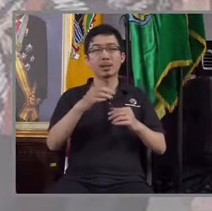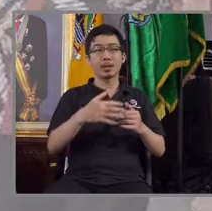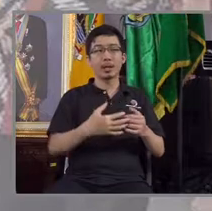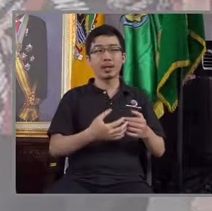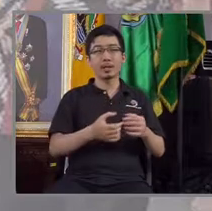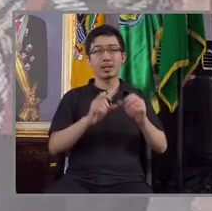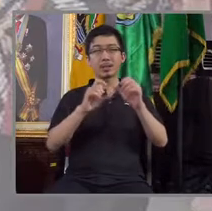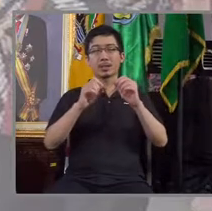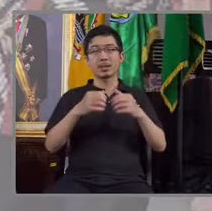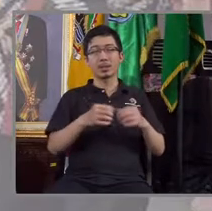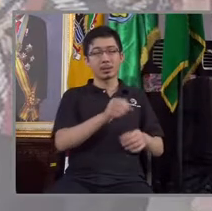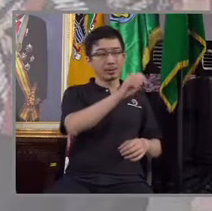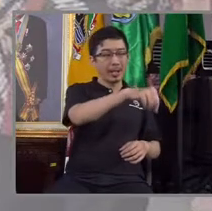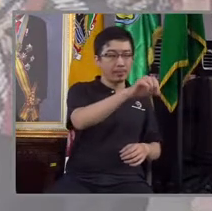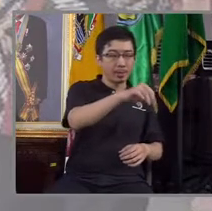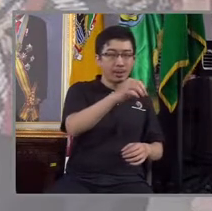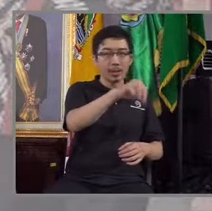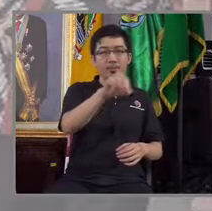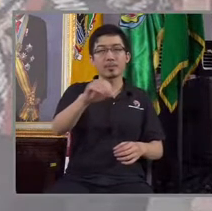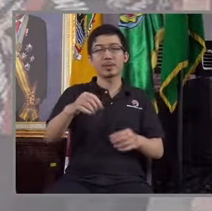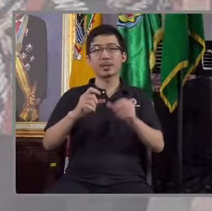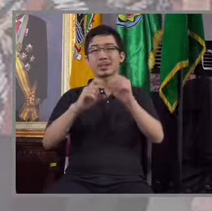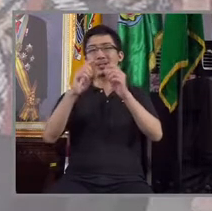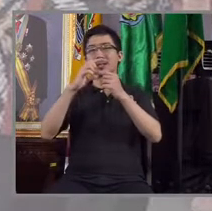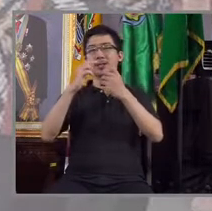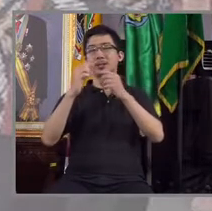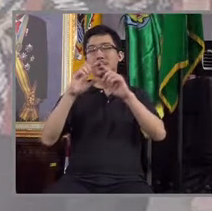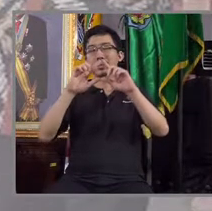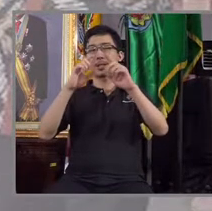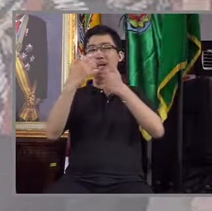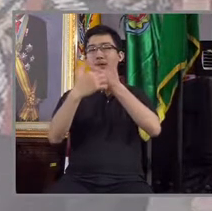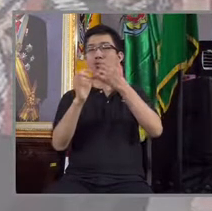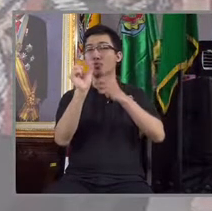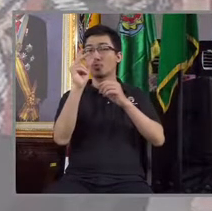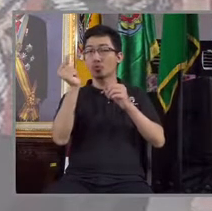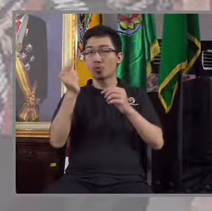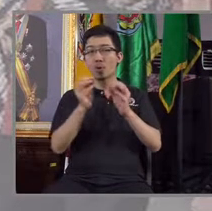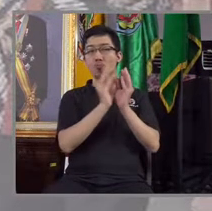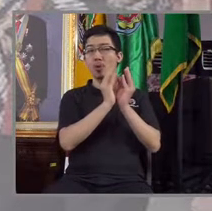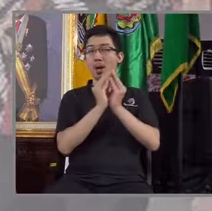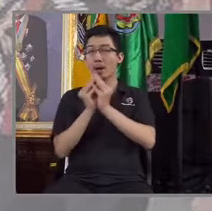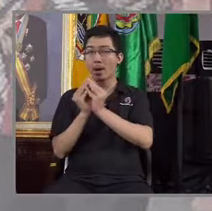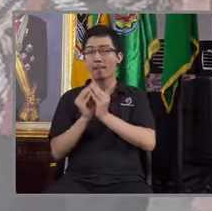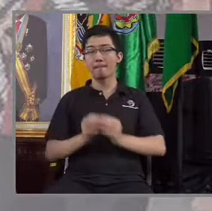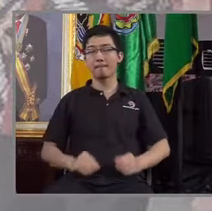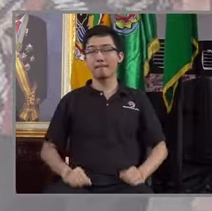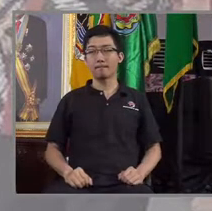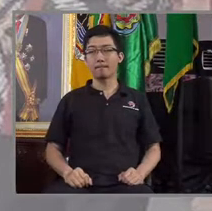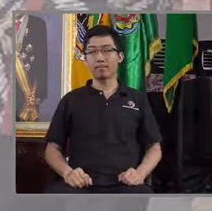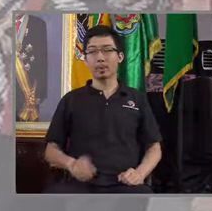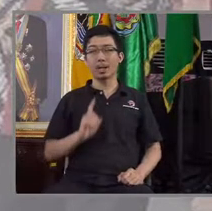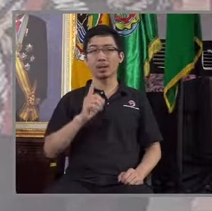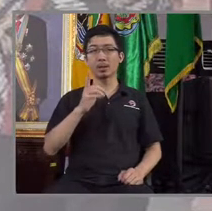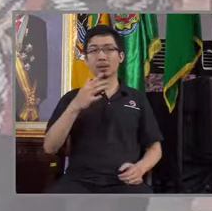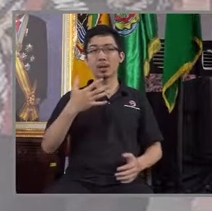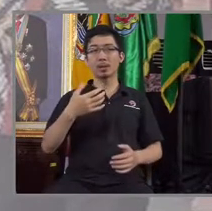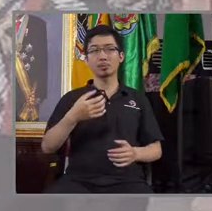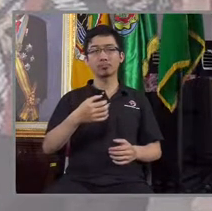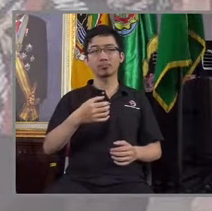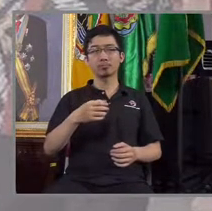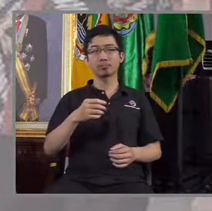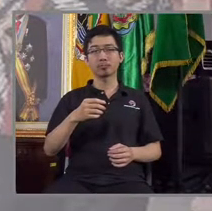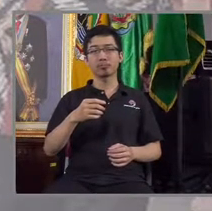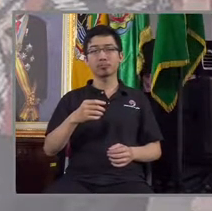KRPL-nya, setiap KRPL kita bantu 50 juta rupiah. Kemudian bank sampah juga, setiap